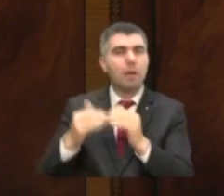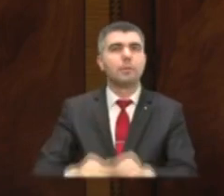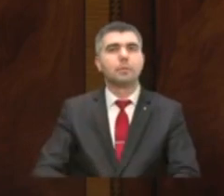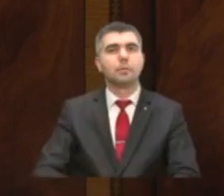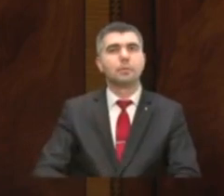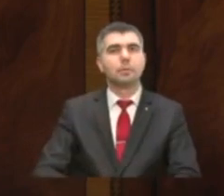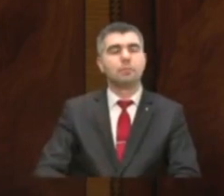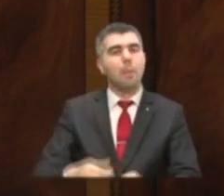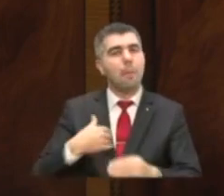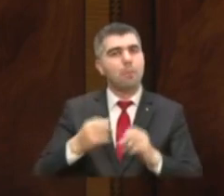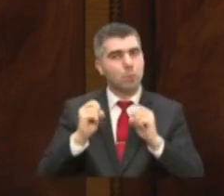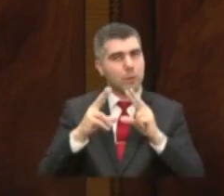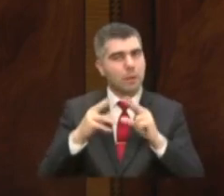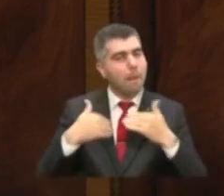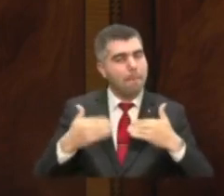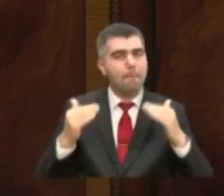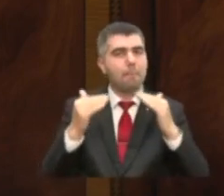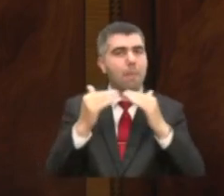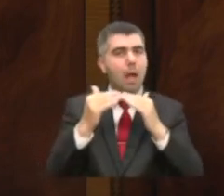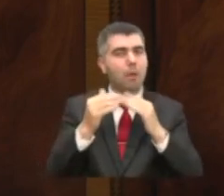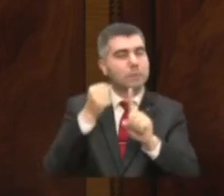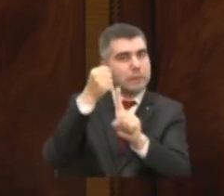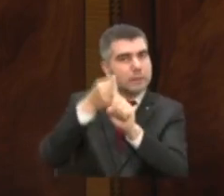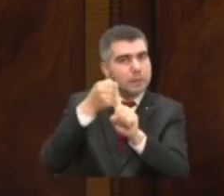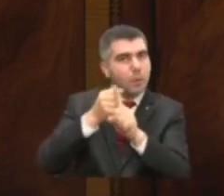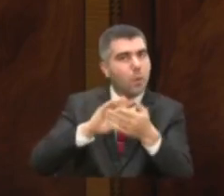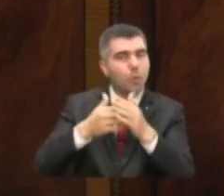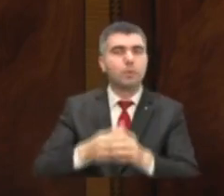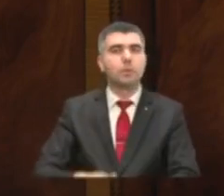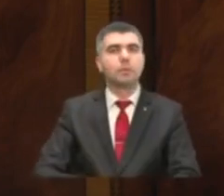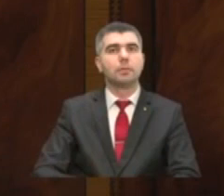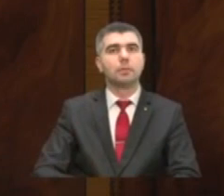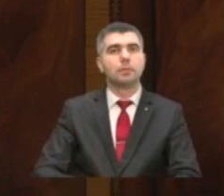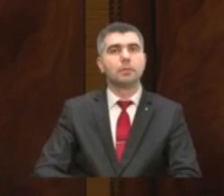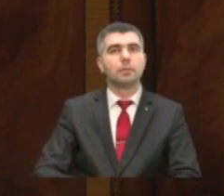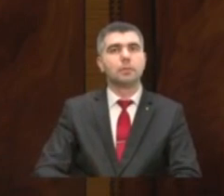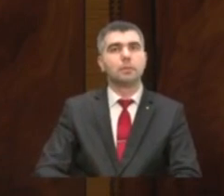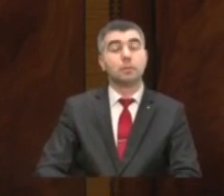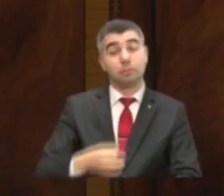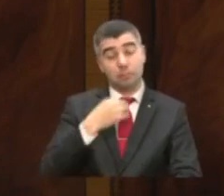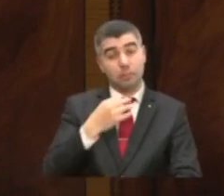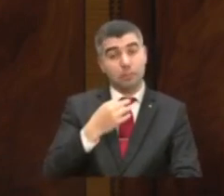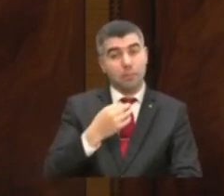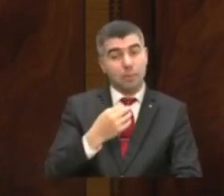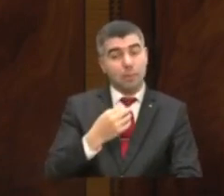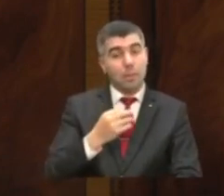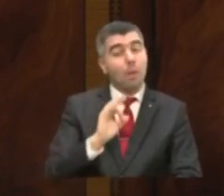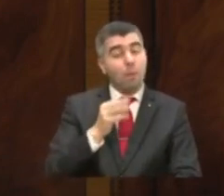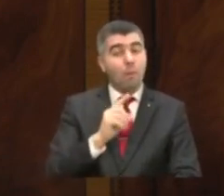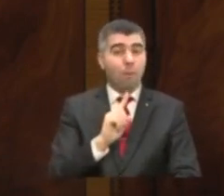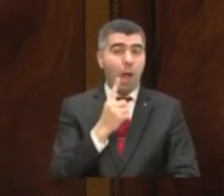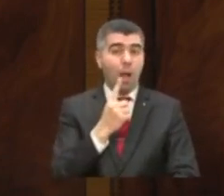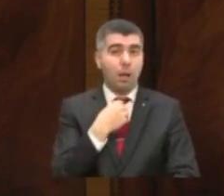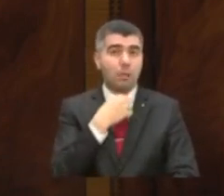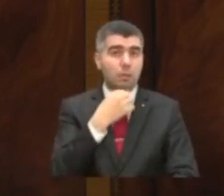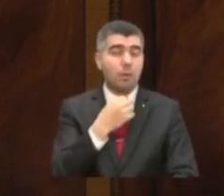وأنا متفق معهم على ضرورة بذل المزيد من الجهود في هذا المجال، لكن أريد أن أؤكد مرة أخرى داك الشيء اللي قلت،